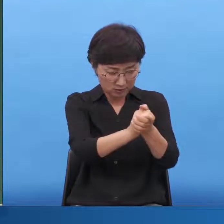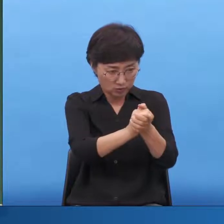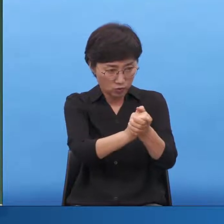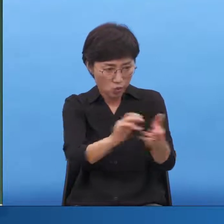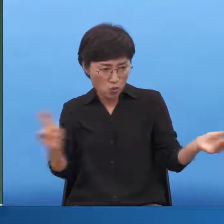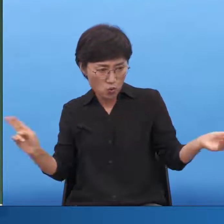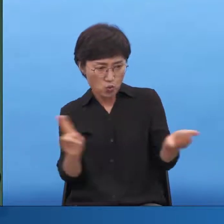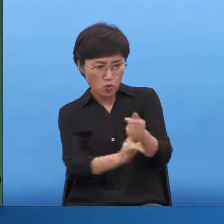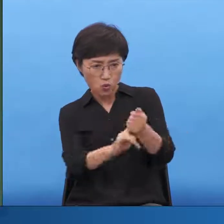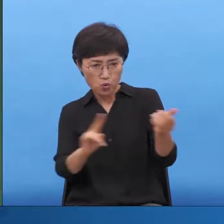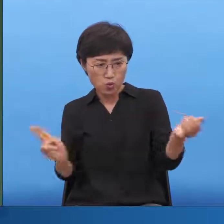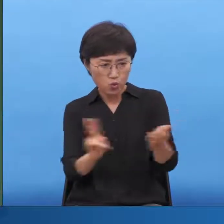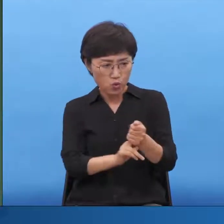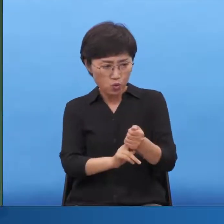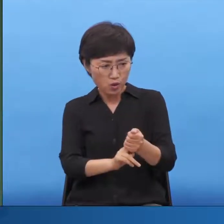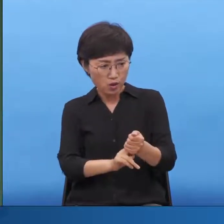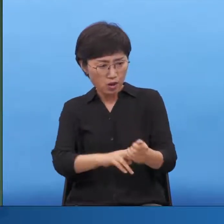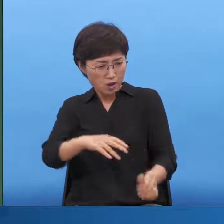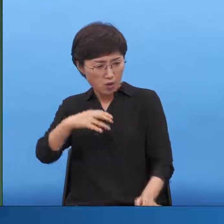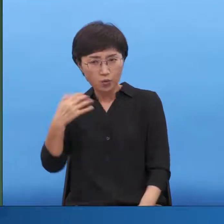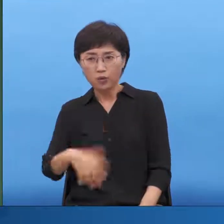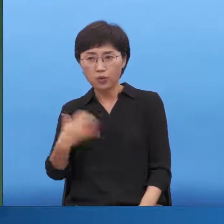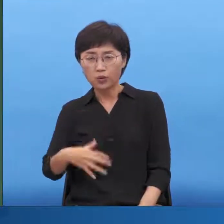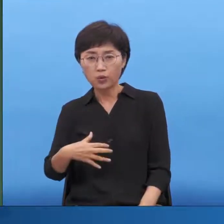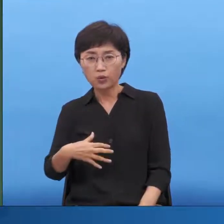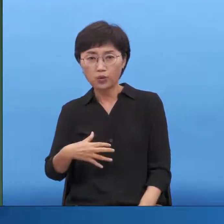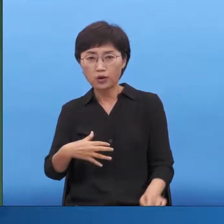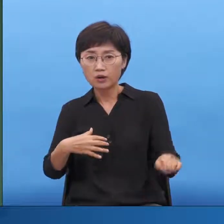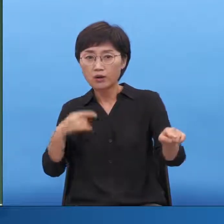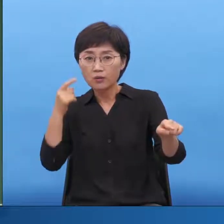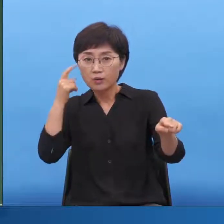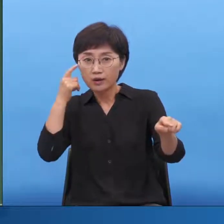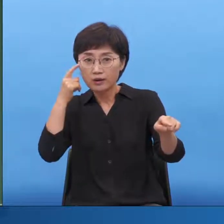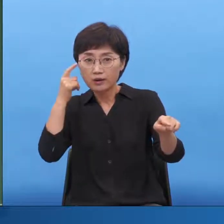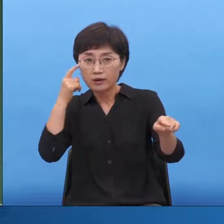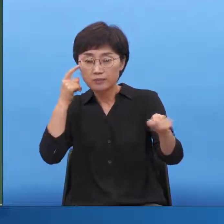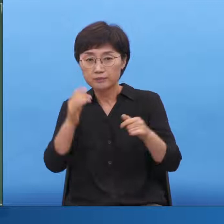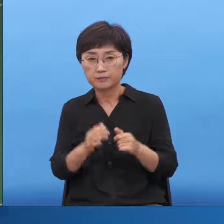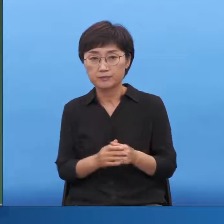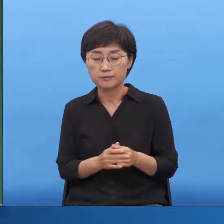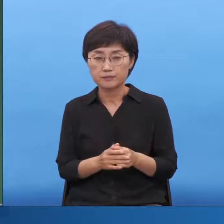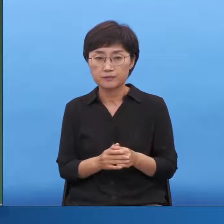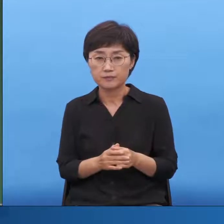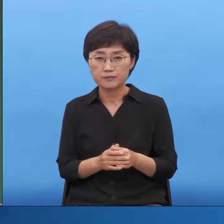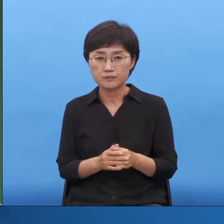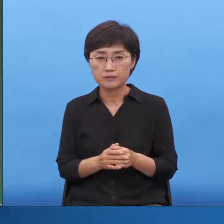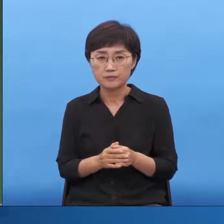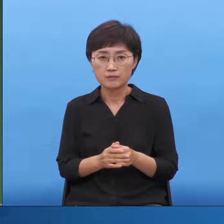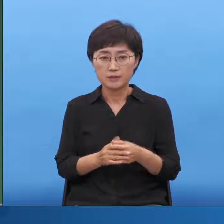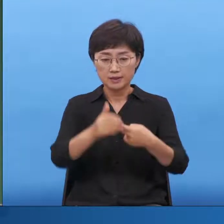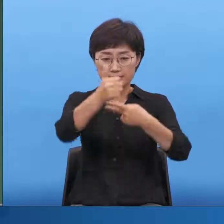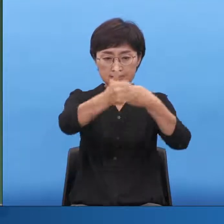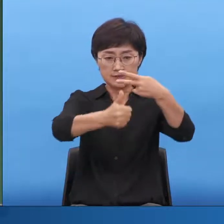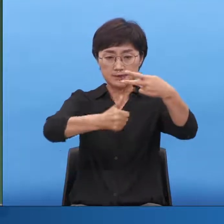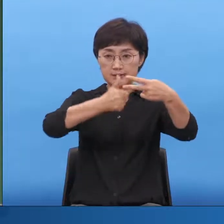那些强国造了庞大的偶像，但是到了应允。 이 강대국들이 지금 어마어마한 신전을 만들어 놓고